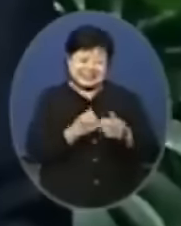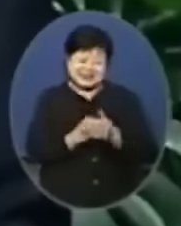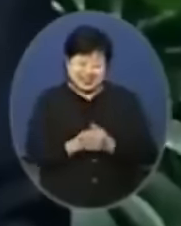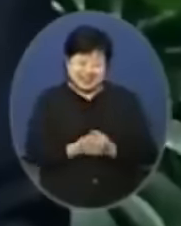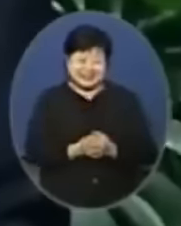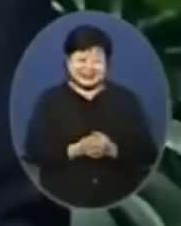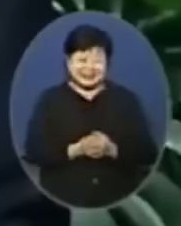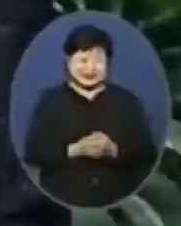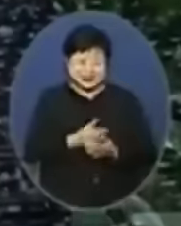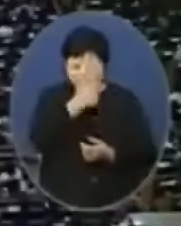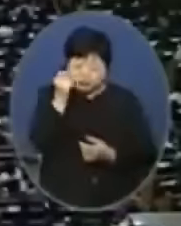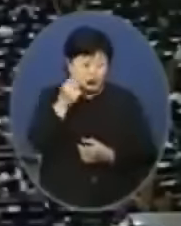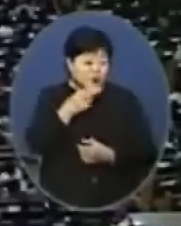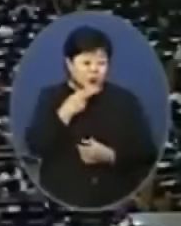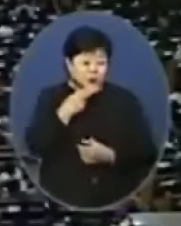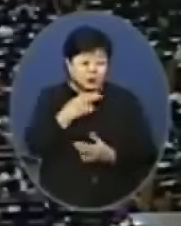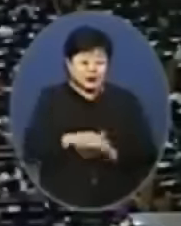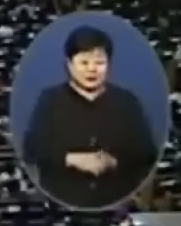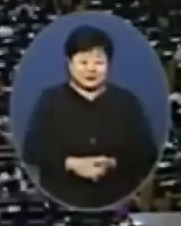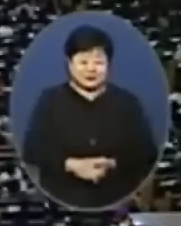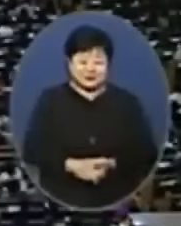것입니다.